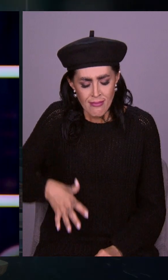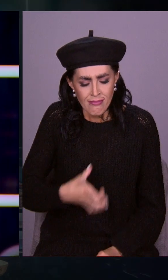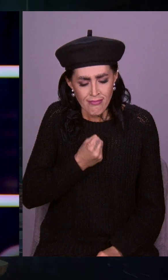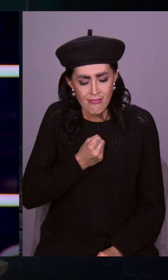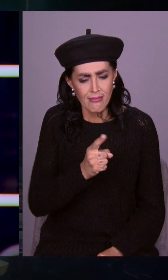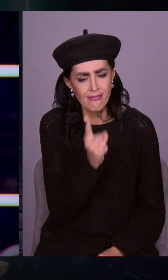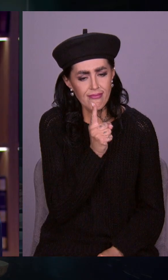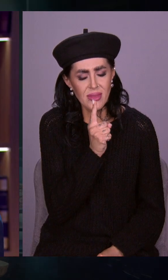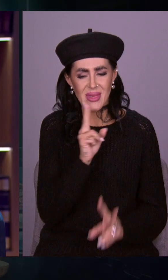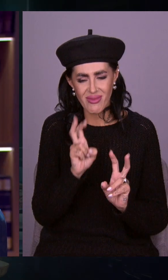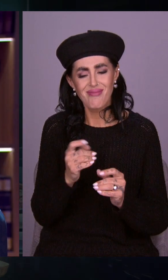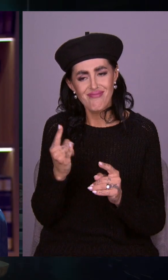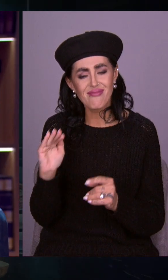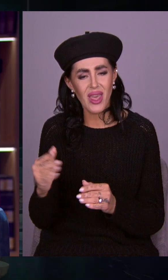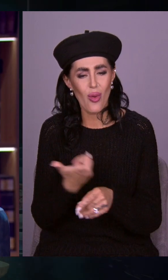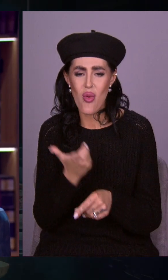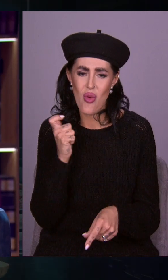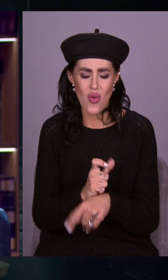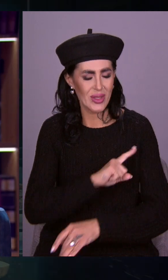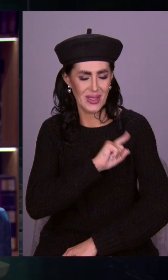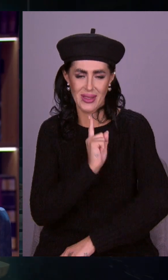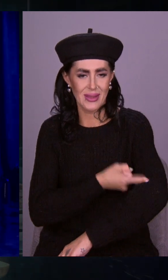Тепер видає нормально.